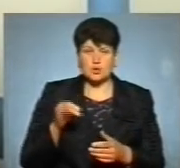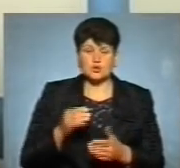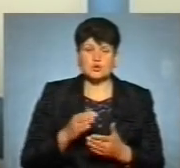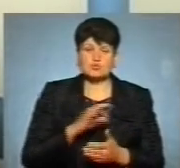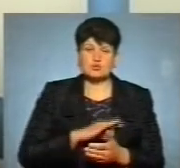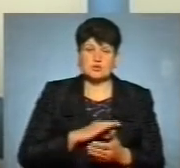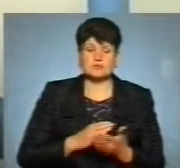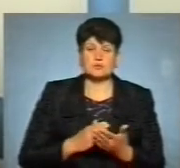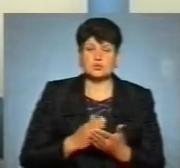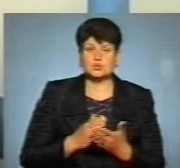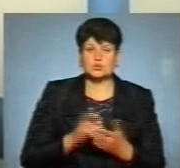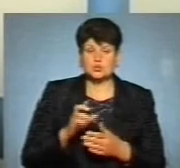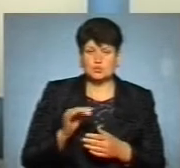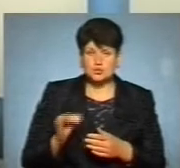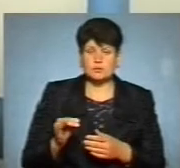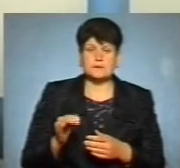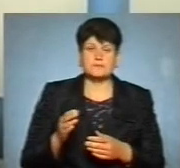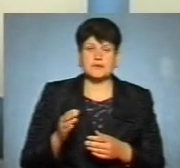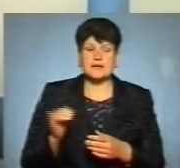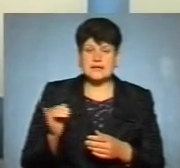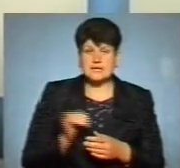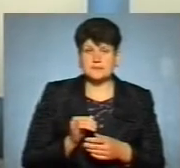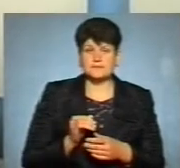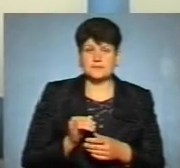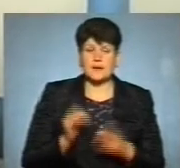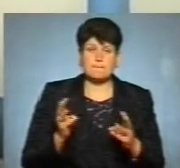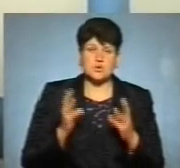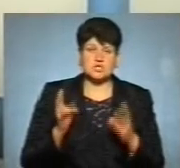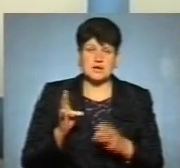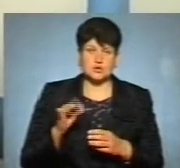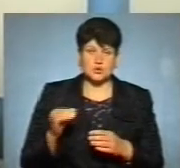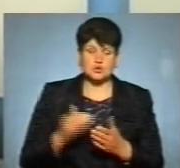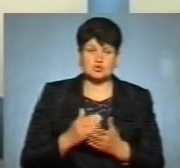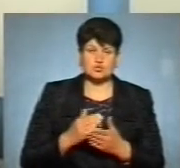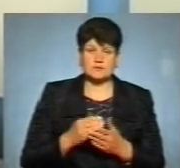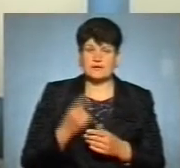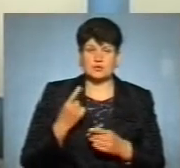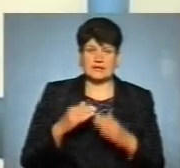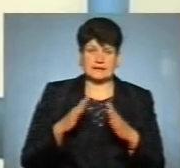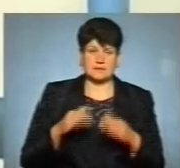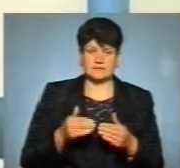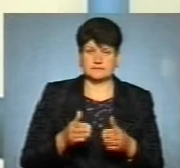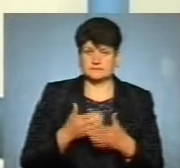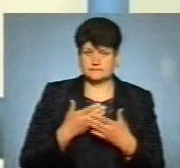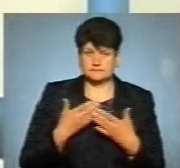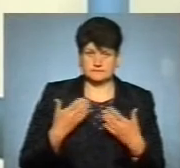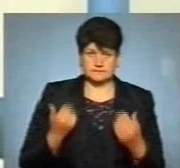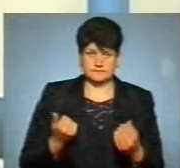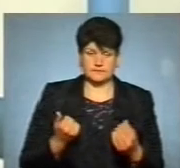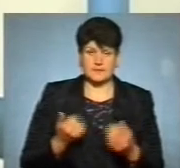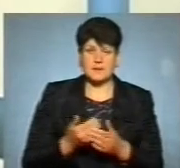Держпродспоживслужби, які якраз по санітарно-гігієнічним вимогам, і пожежної служби, жоден табір не відкриється. Тому що